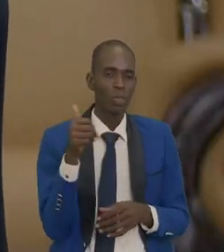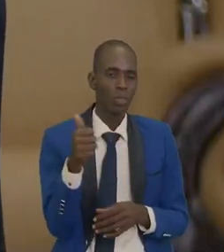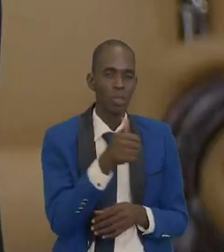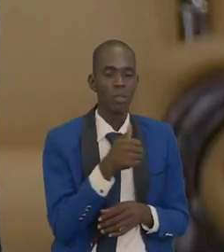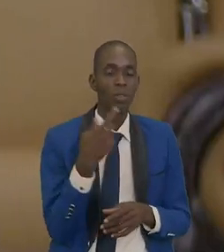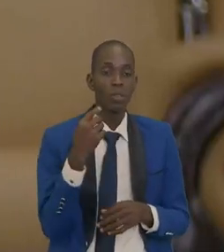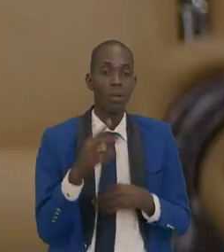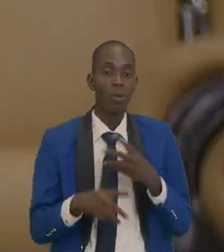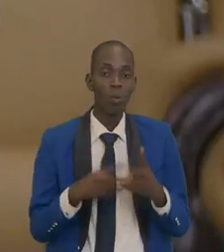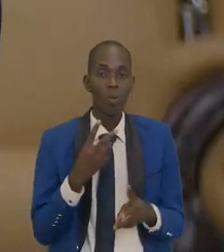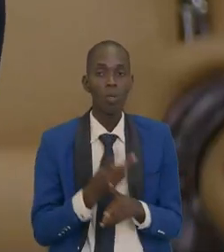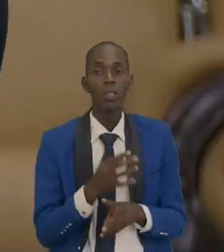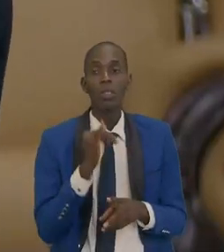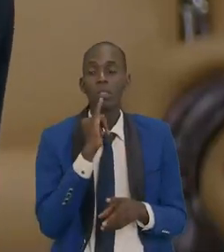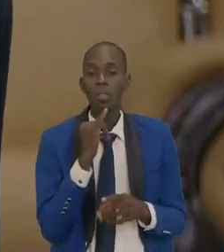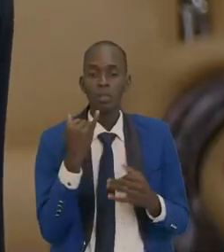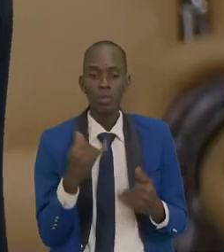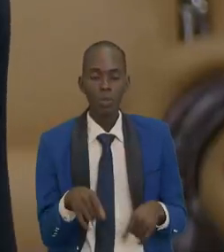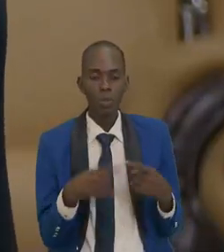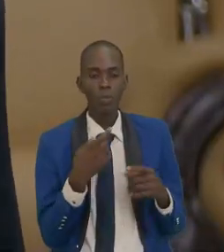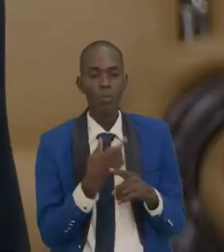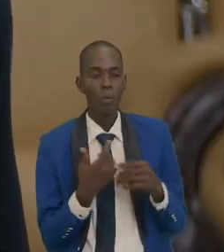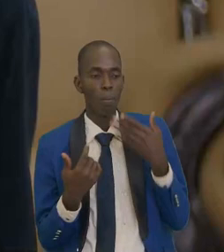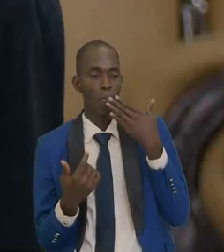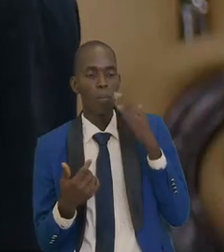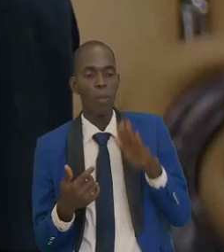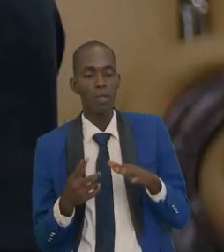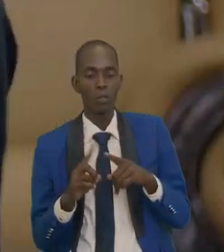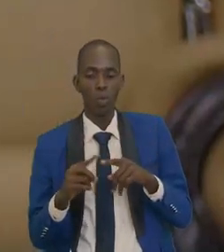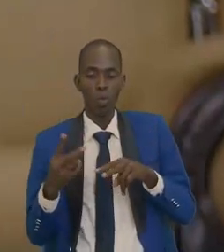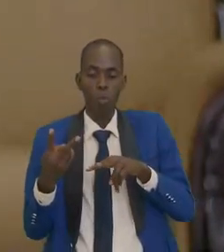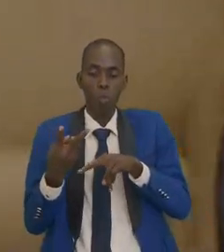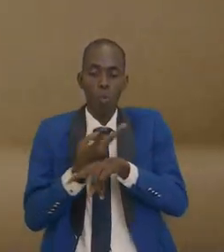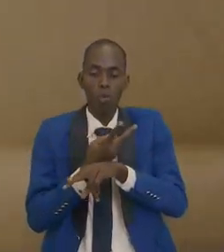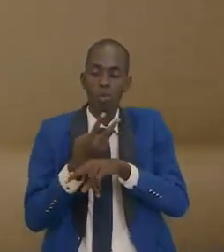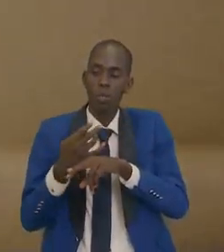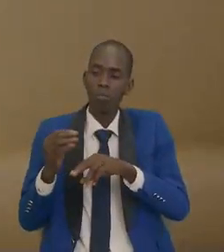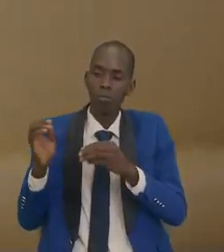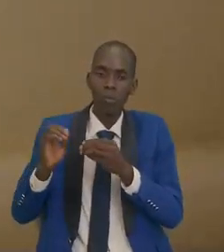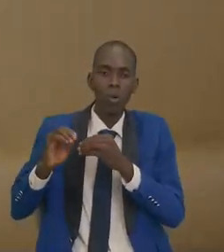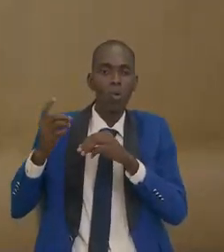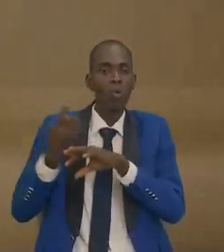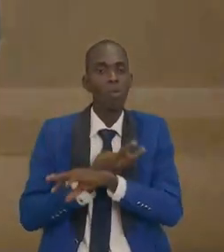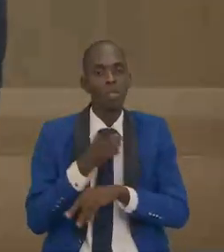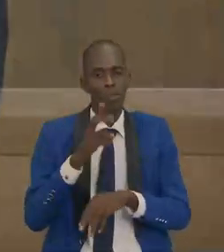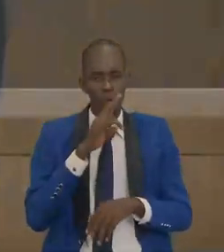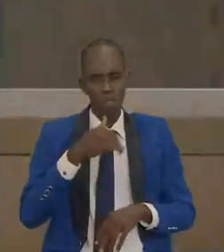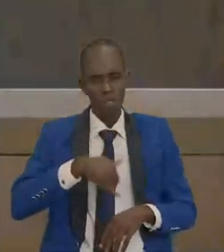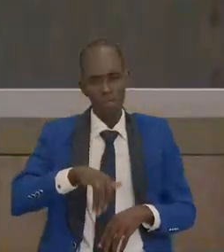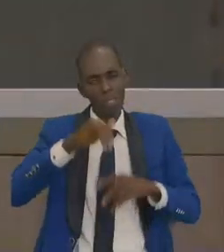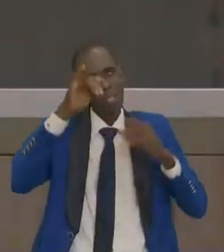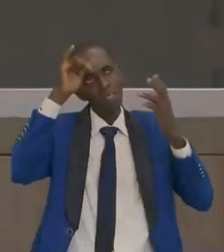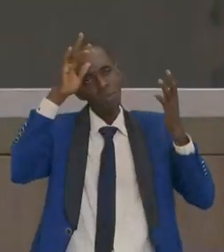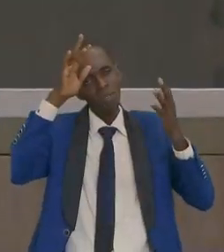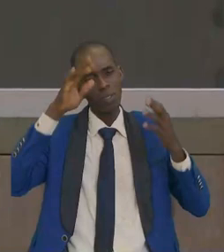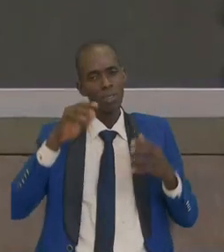Le monde va de pire, de mal en pire, et tu espères encore un réveil des